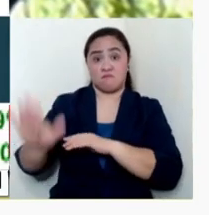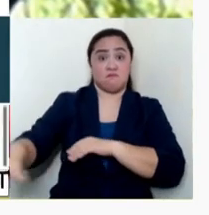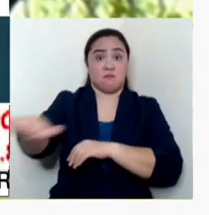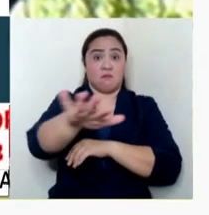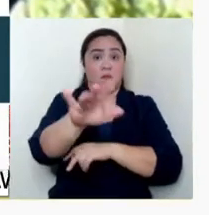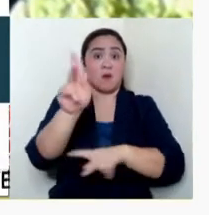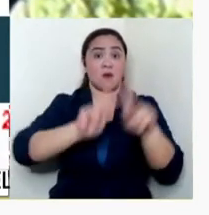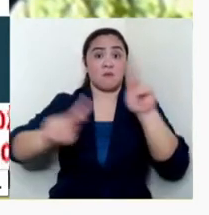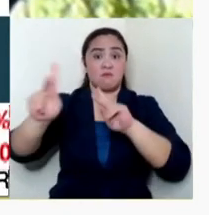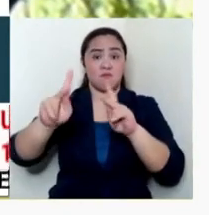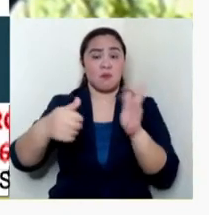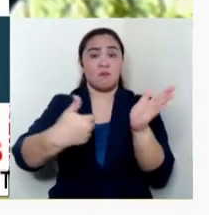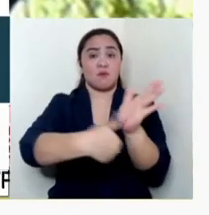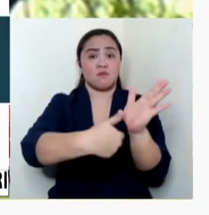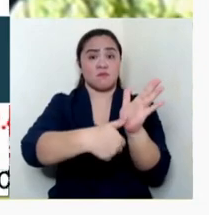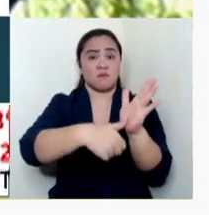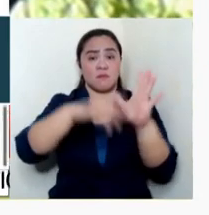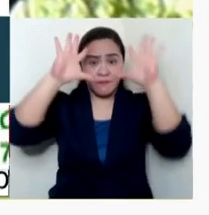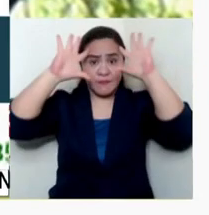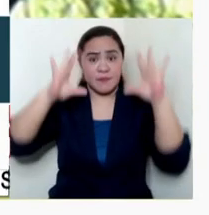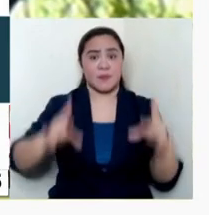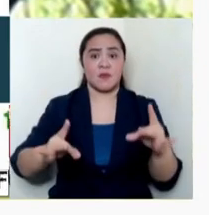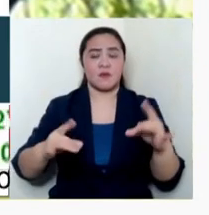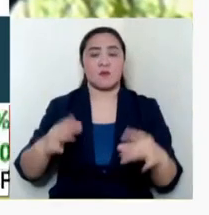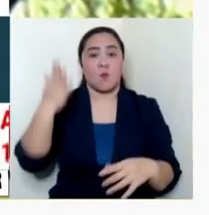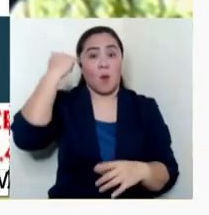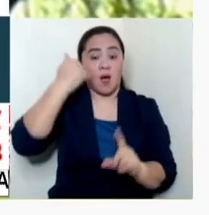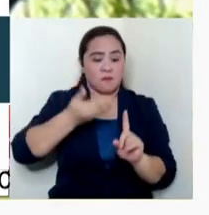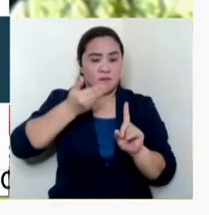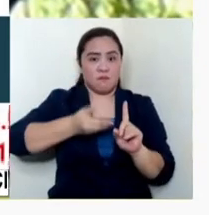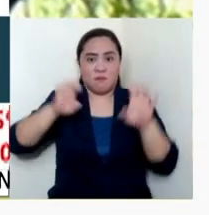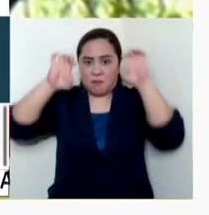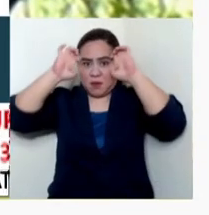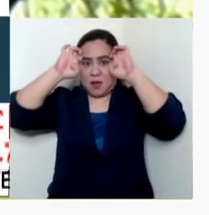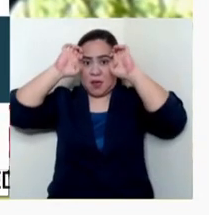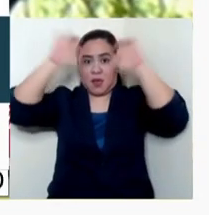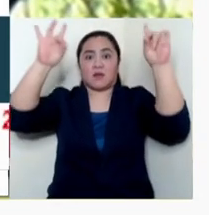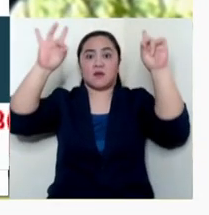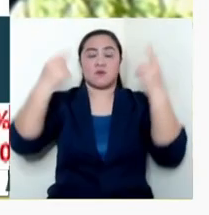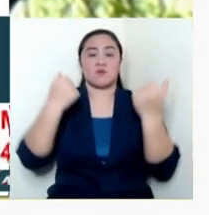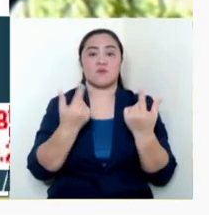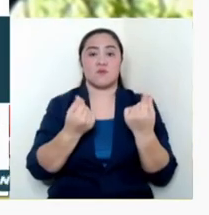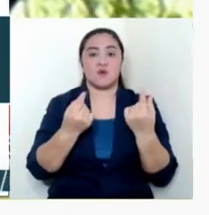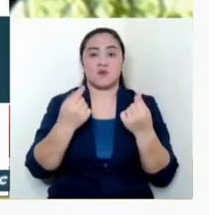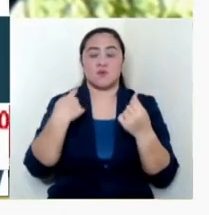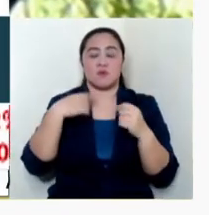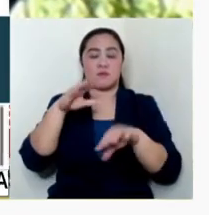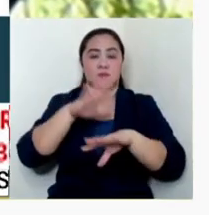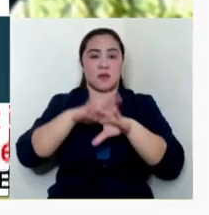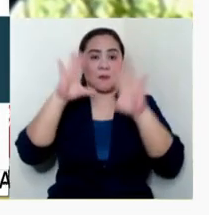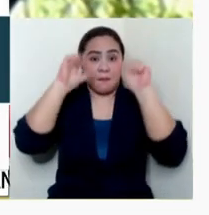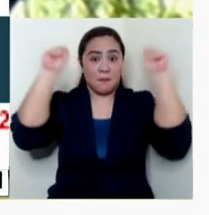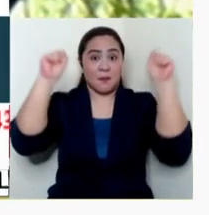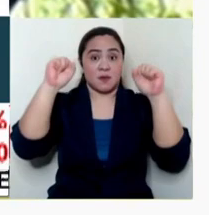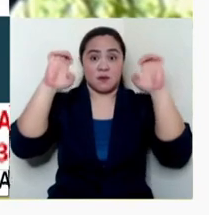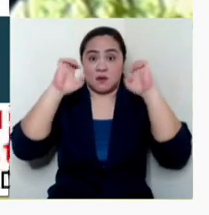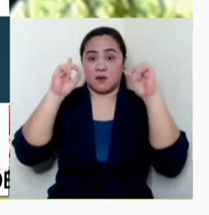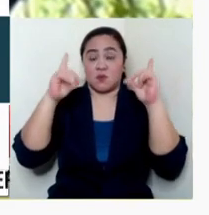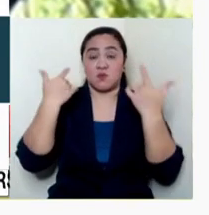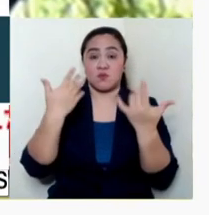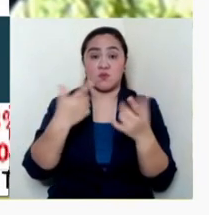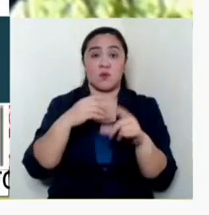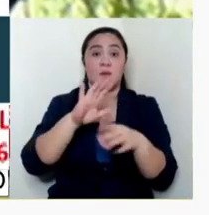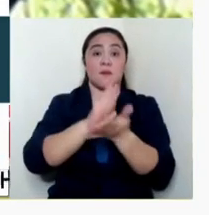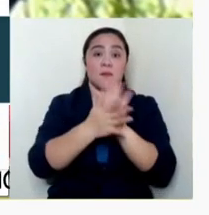they will pick. Yung nakapag-aral, hindi naman mas magaling pumili ng susunod na presidente kumpara sa hindi nakapag-aral na butante.